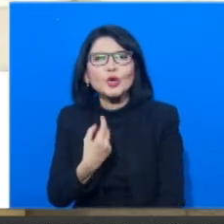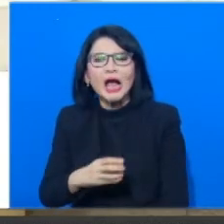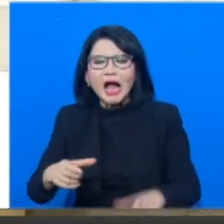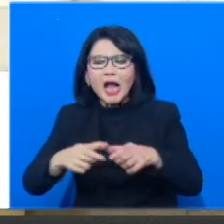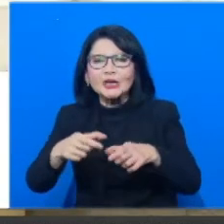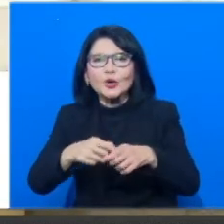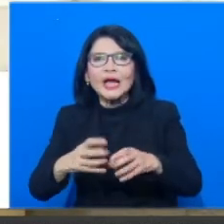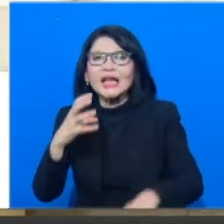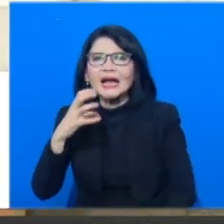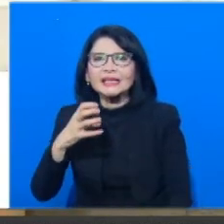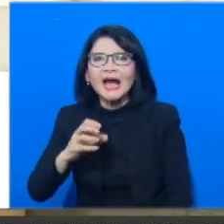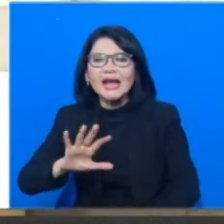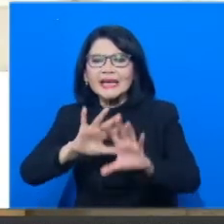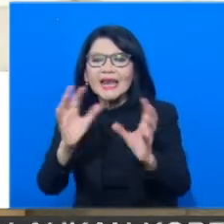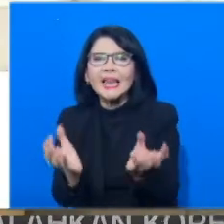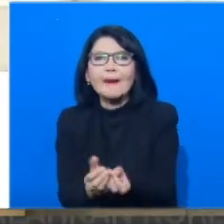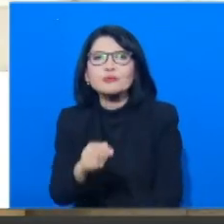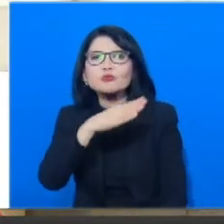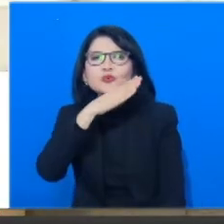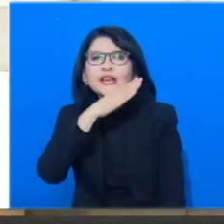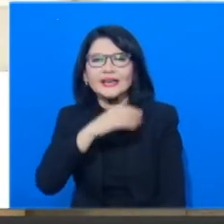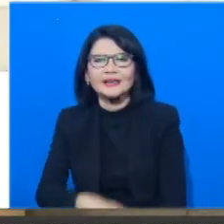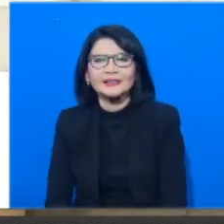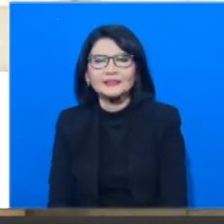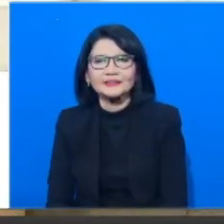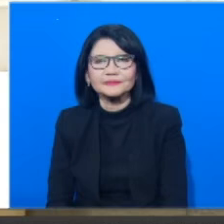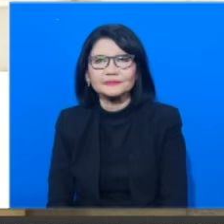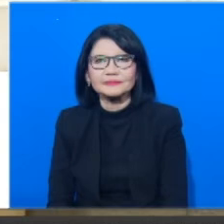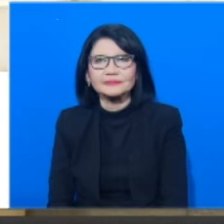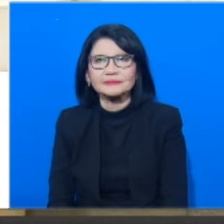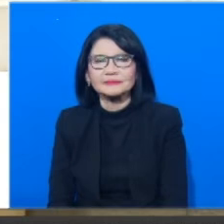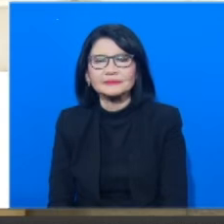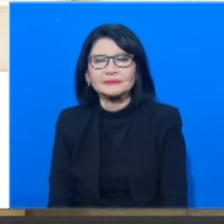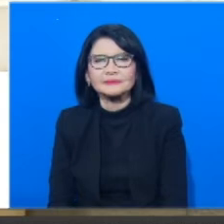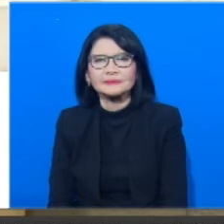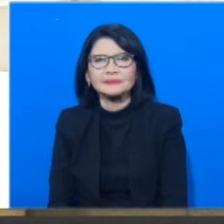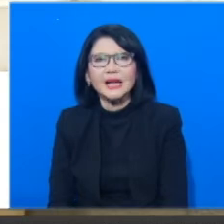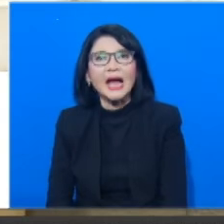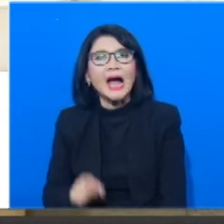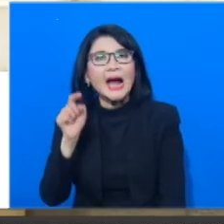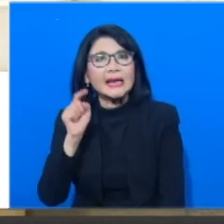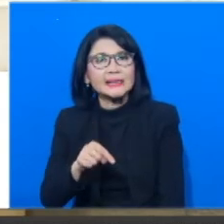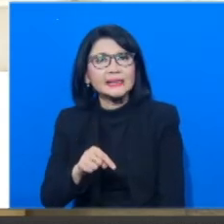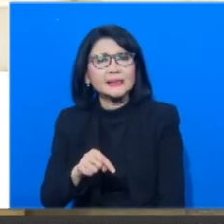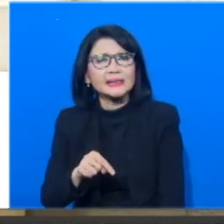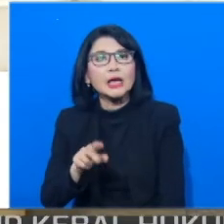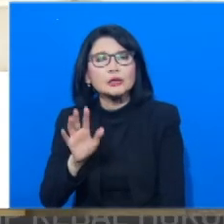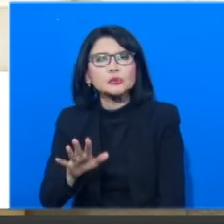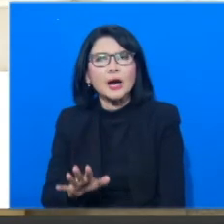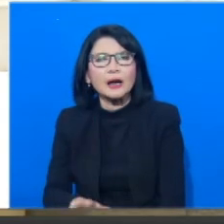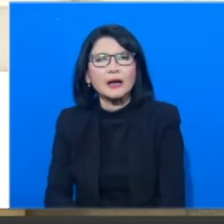juga donat labu kuning gitu ya. Nah hal ini juga dipicu oleh